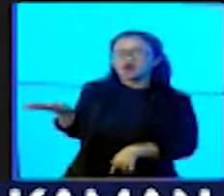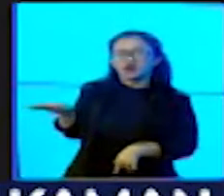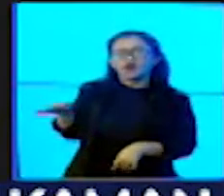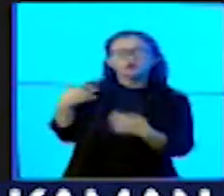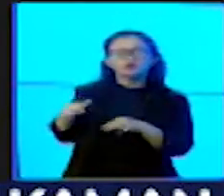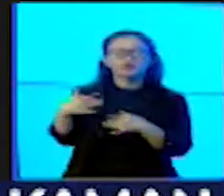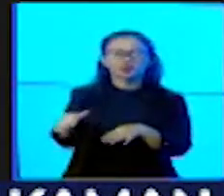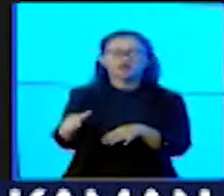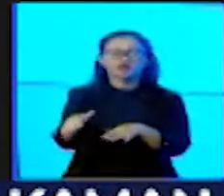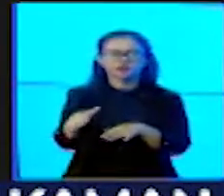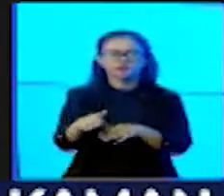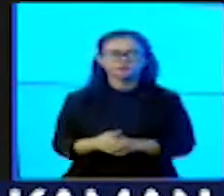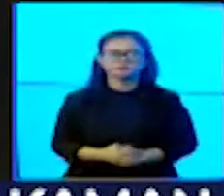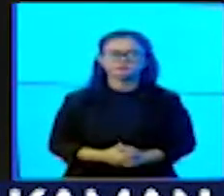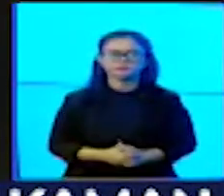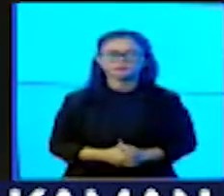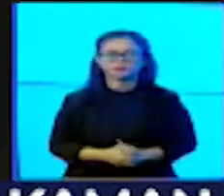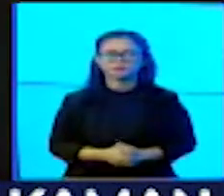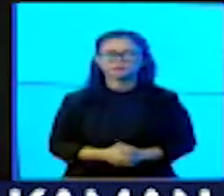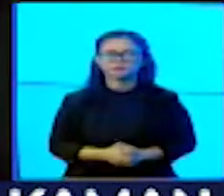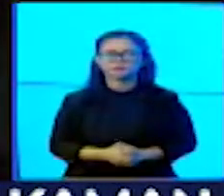ambulan meninggalkan lokasi.